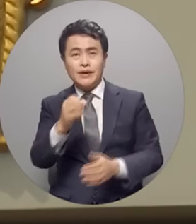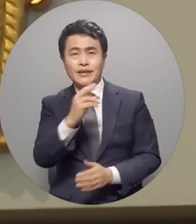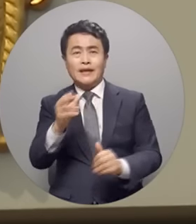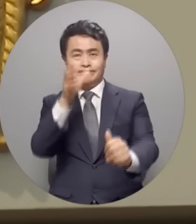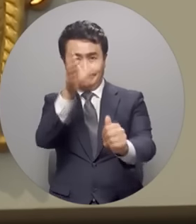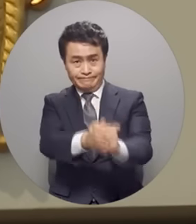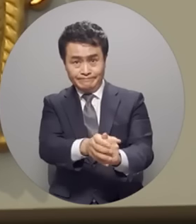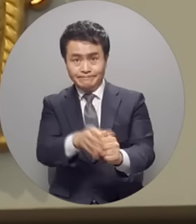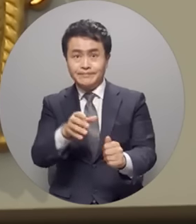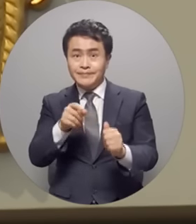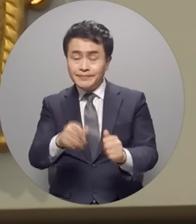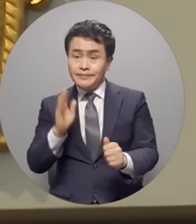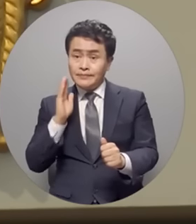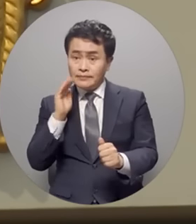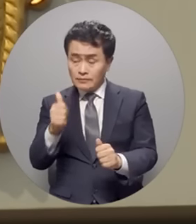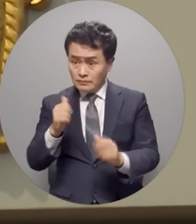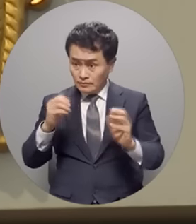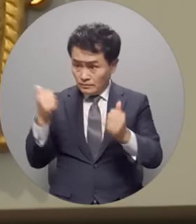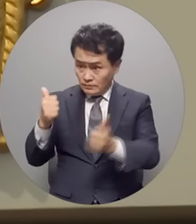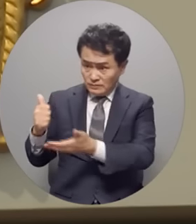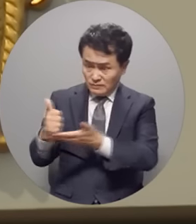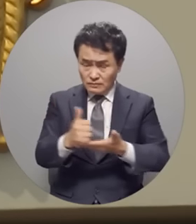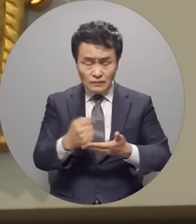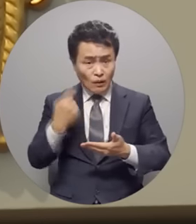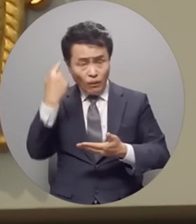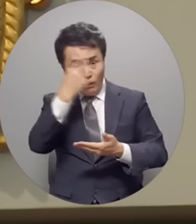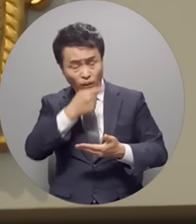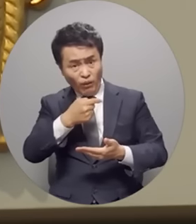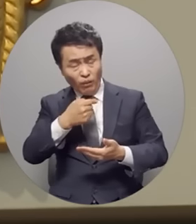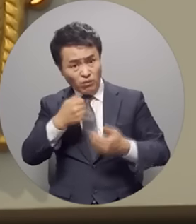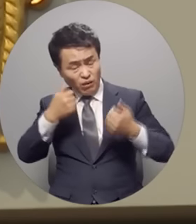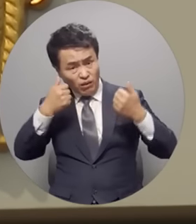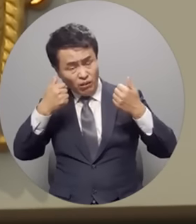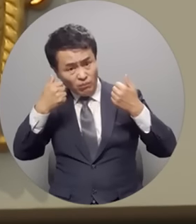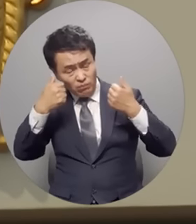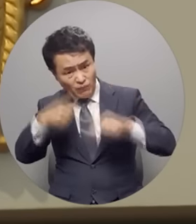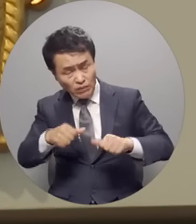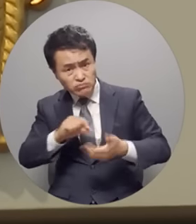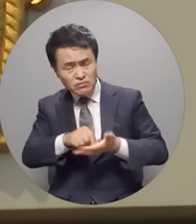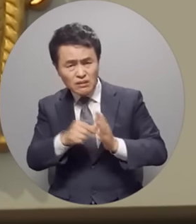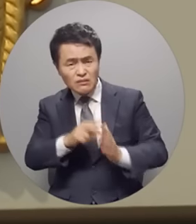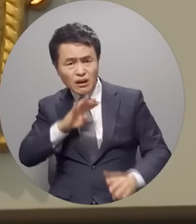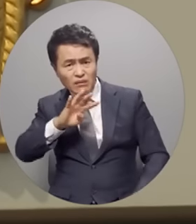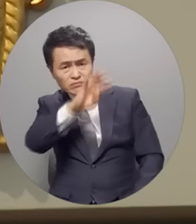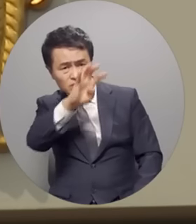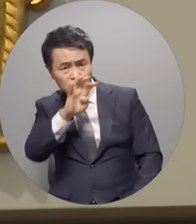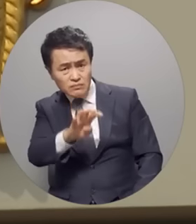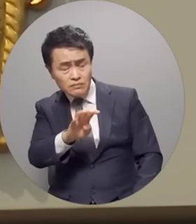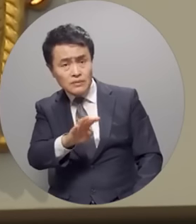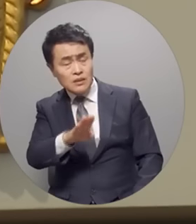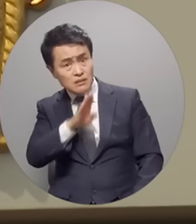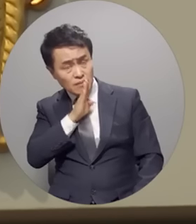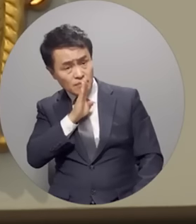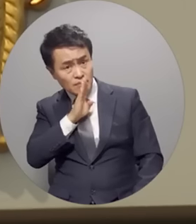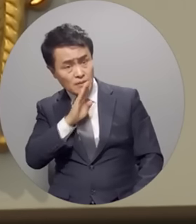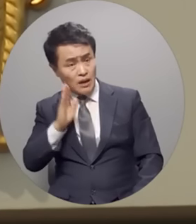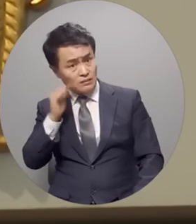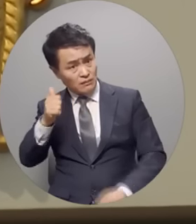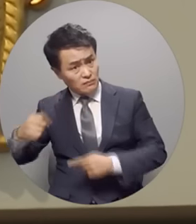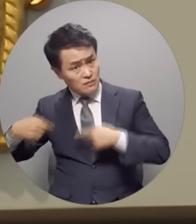그러면서 대통령을 국회로 불러 망신 주이 하겠다고 의심할 수밖에 없는 상황에서 과연 참석할 수